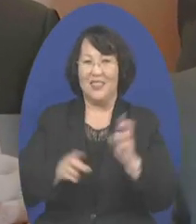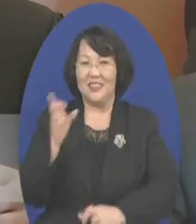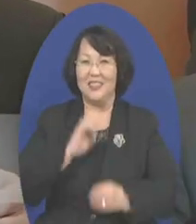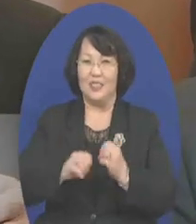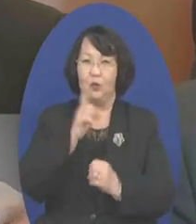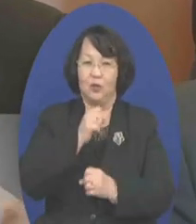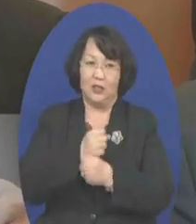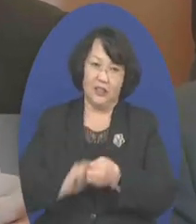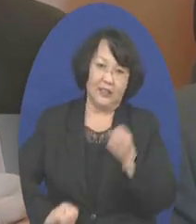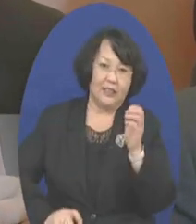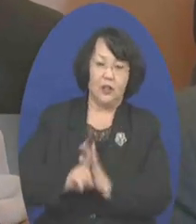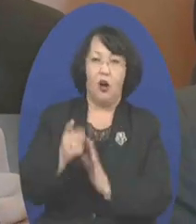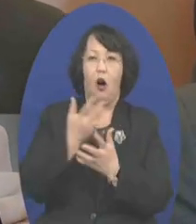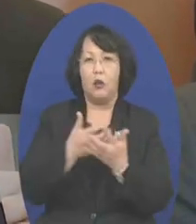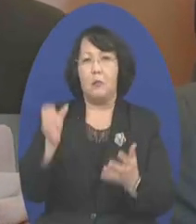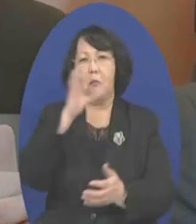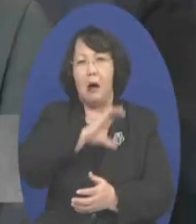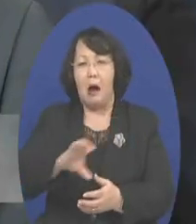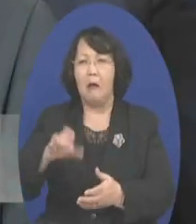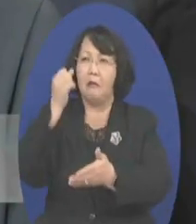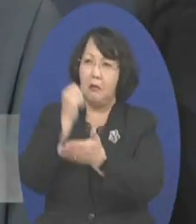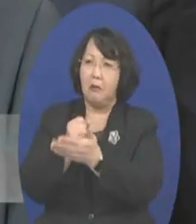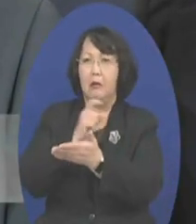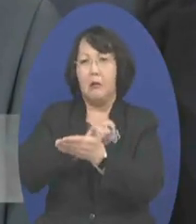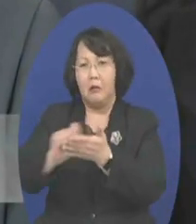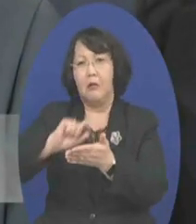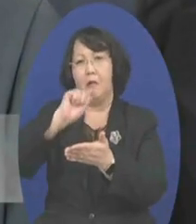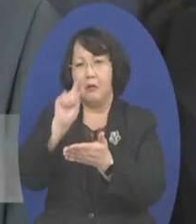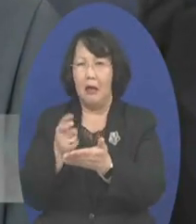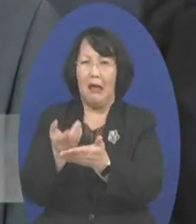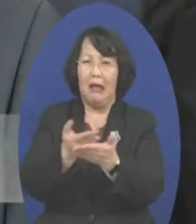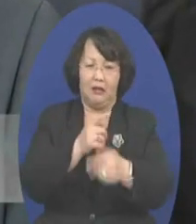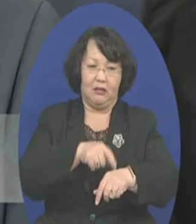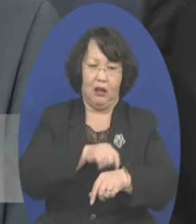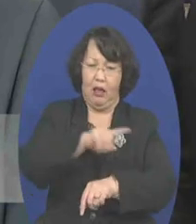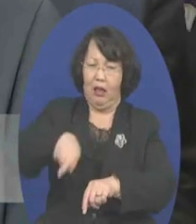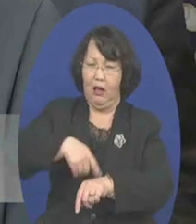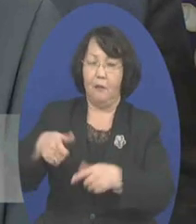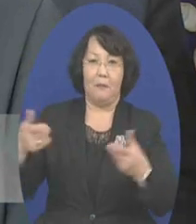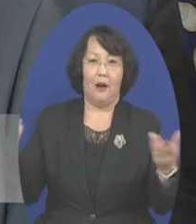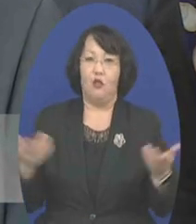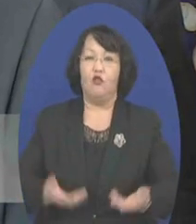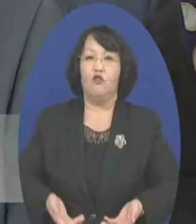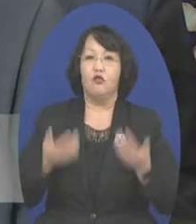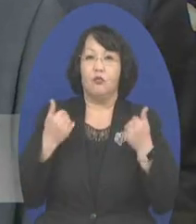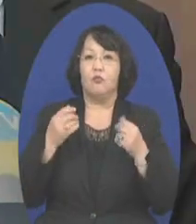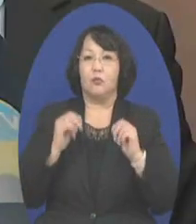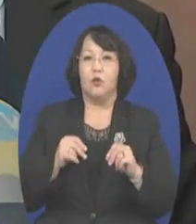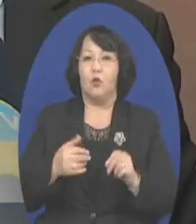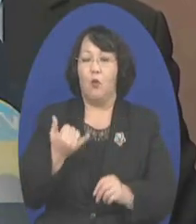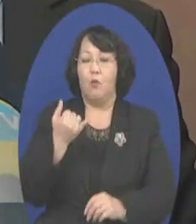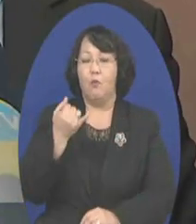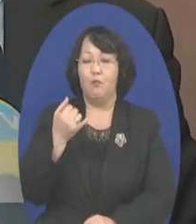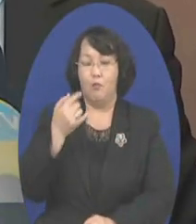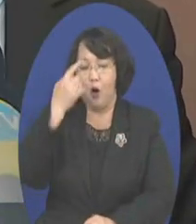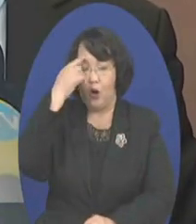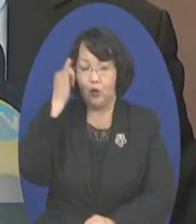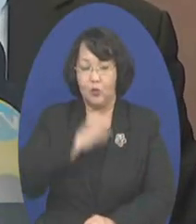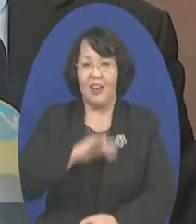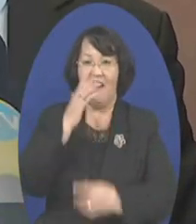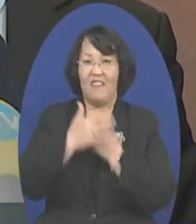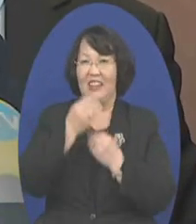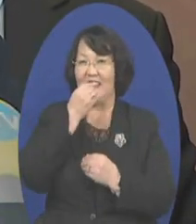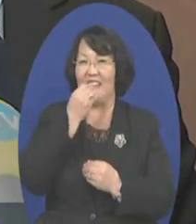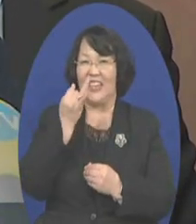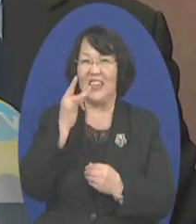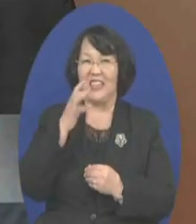эрхлэгчид ажлаа эхлүүлэхийн тулд олон байгууллагын үүд цахиж цаг алддаг асуудал шийдэгдэх боломж бүрдэх юм байна. Өнөөдөр манай улс авилгын индексээр дэлхийн 108